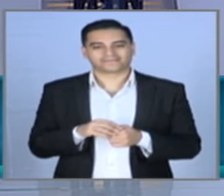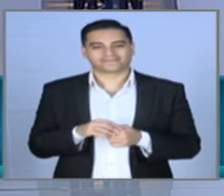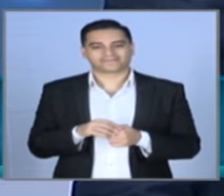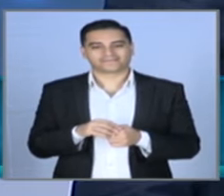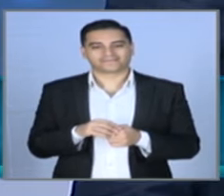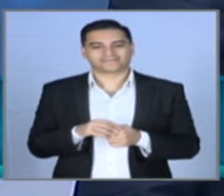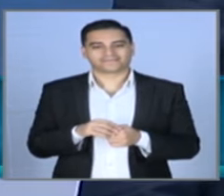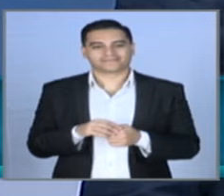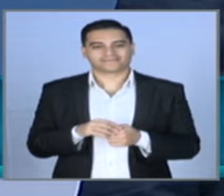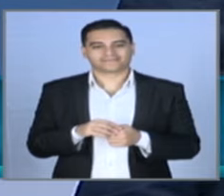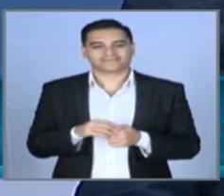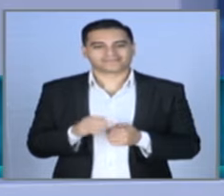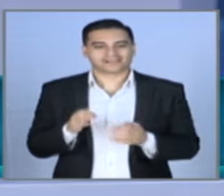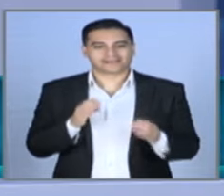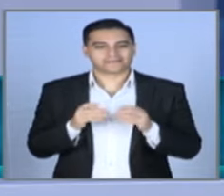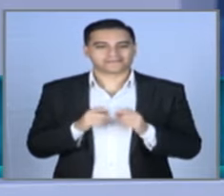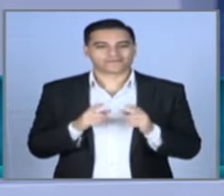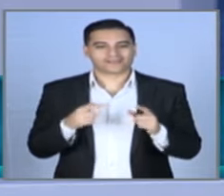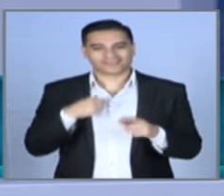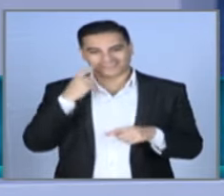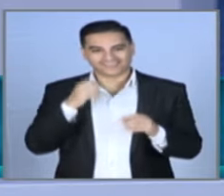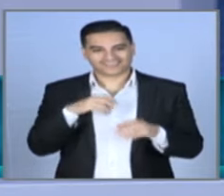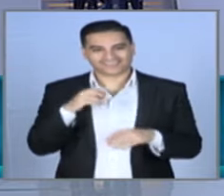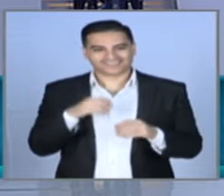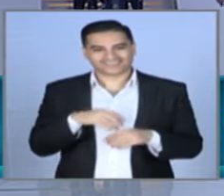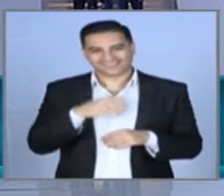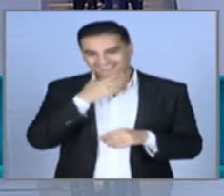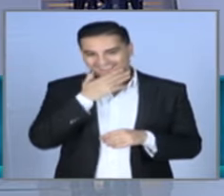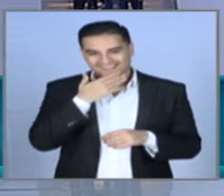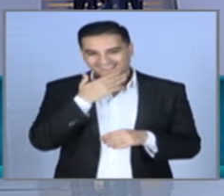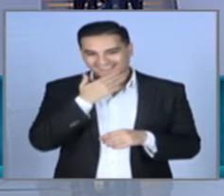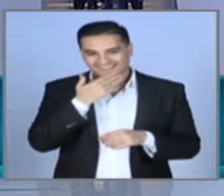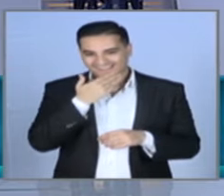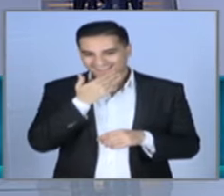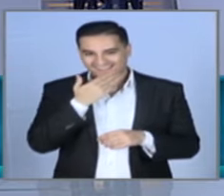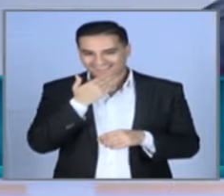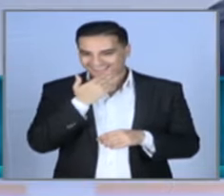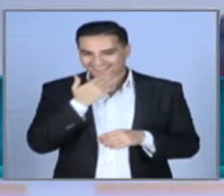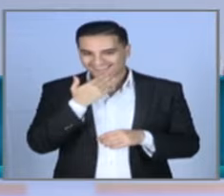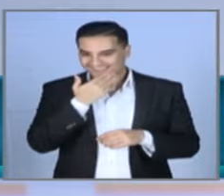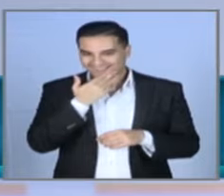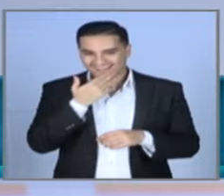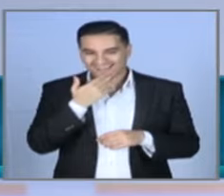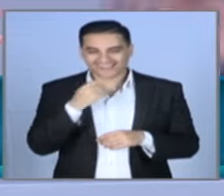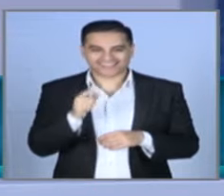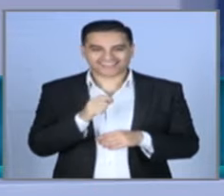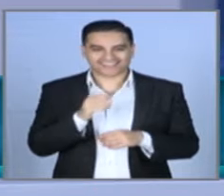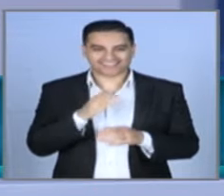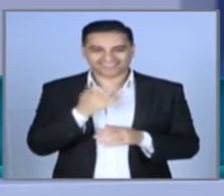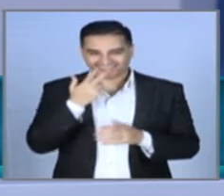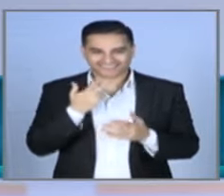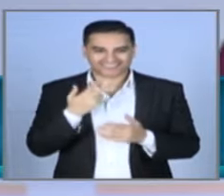خدت الإجابة والآن. أيوة فعلا تقلق. أنا كتبت أصلا التاريخ غلط. أنت كتبت التاريخ غلط؟